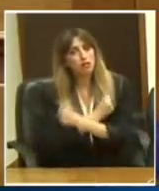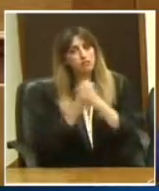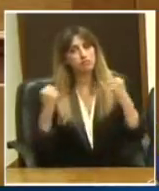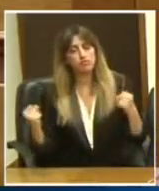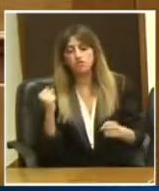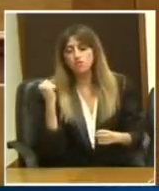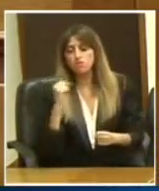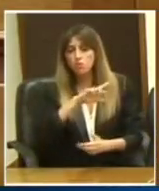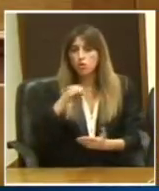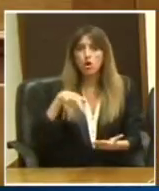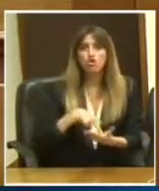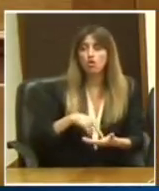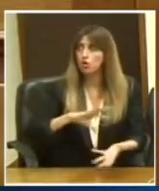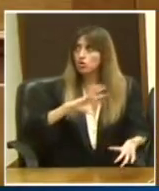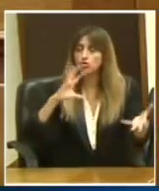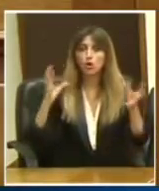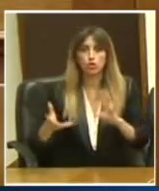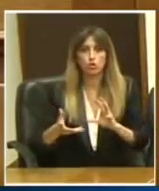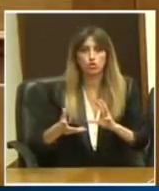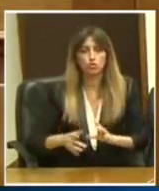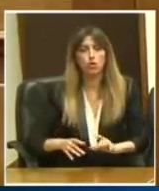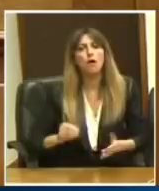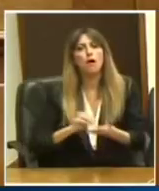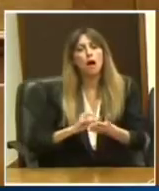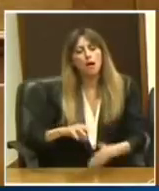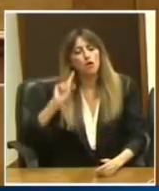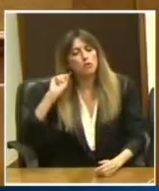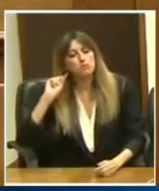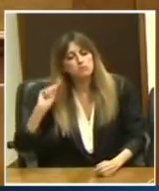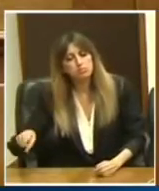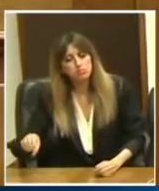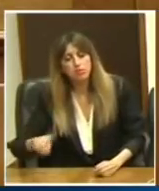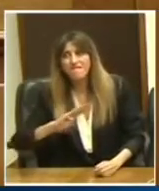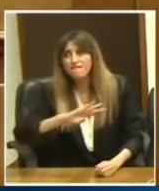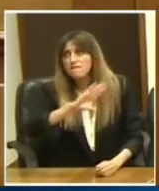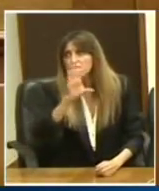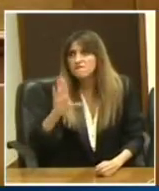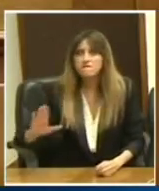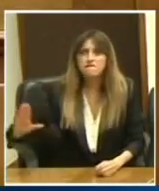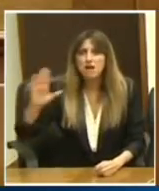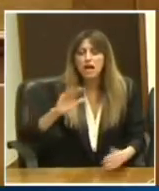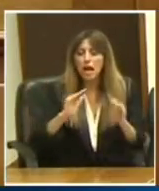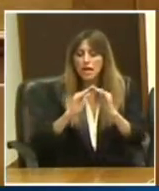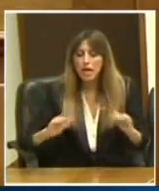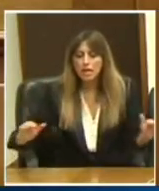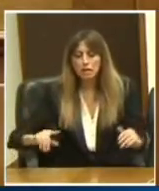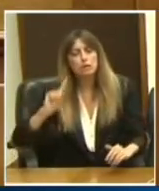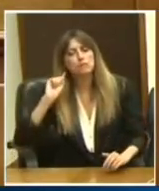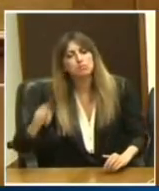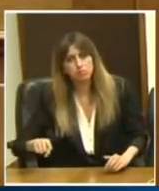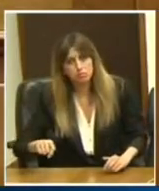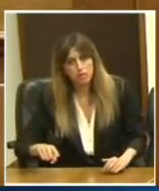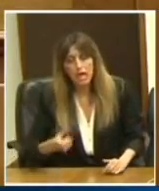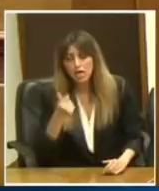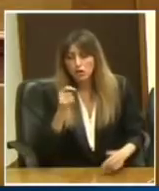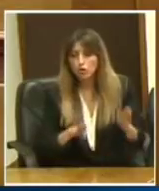η αποκατάσταση του ηγετικού ρόλου της Ελλάδας στα Βαλκάνια σας ενδιαφέρει ιδιαίτερα, ούτε η ανάκαμψη της οικονομίας σας